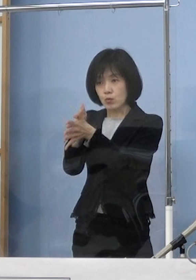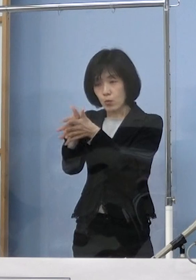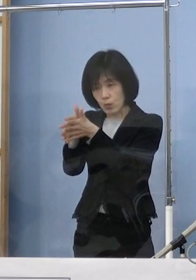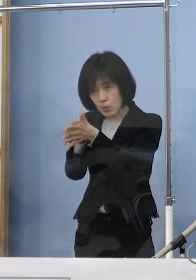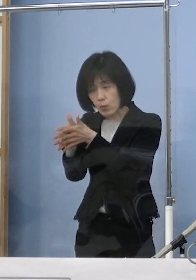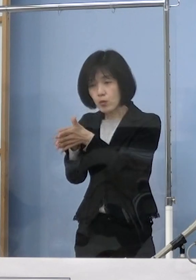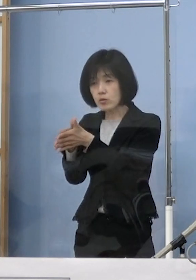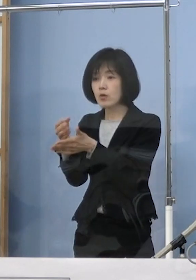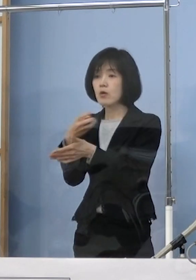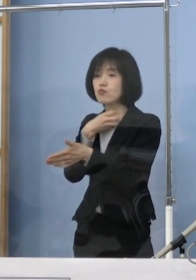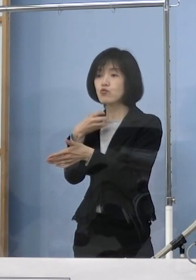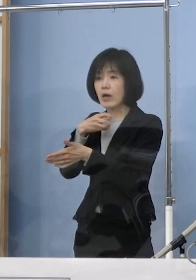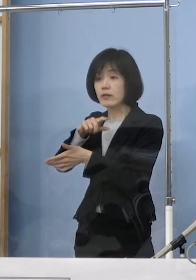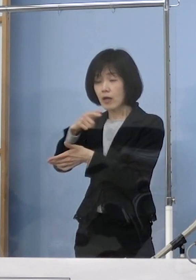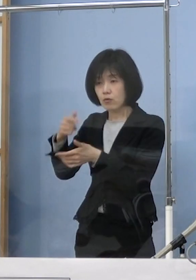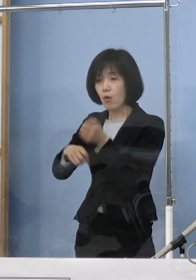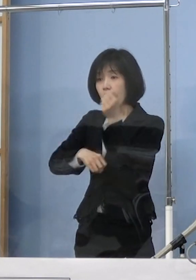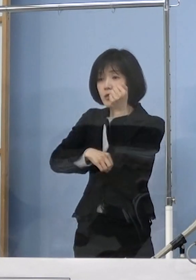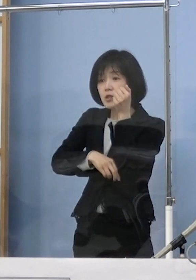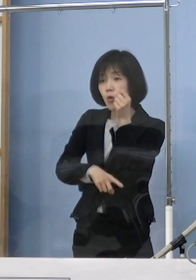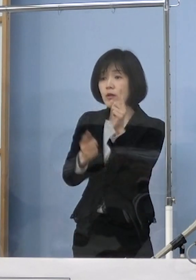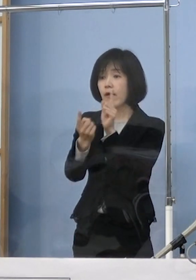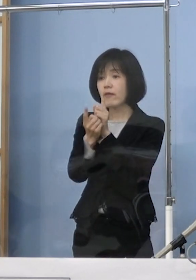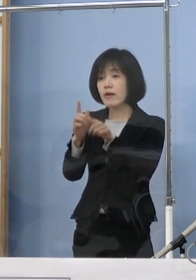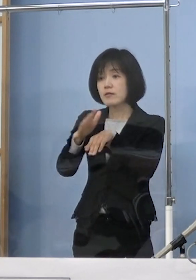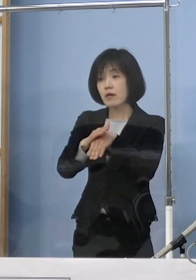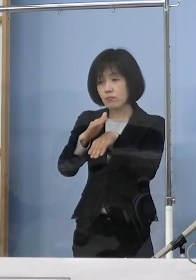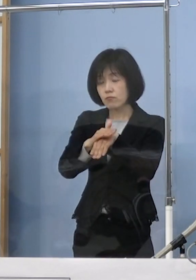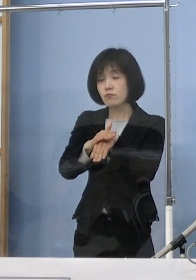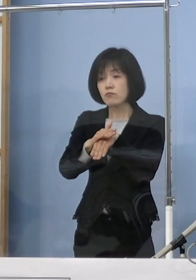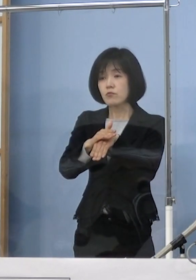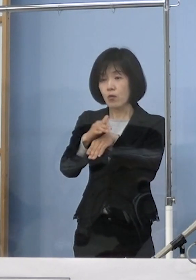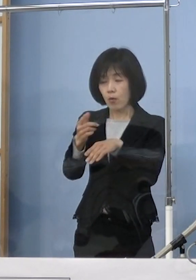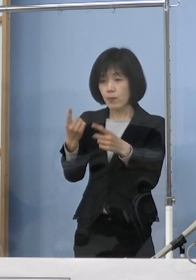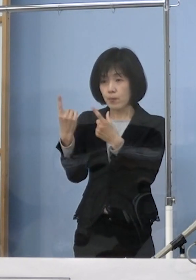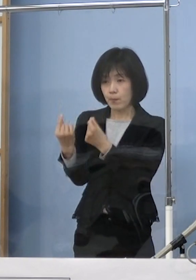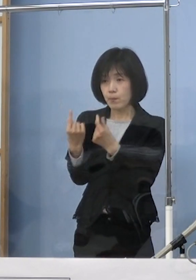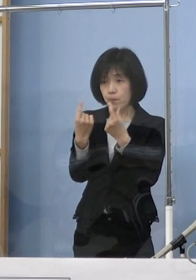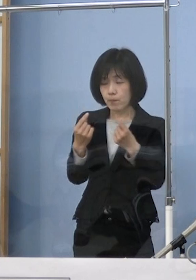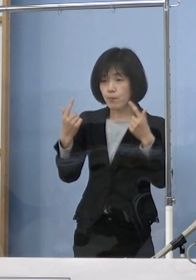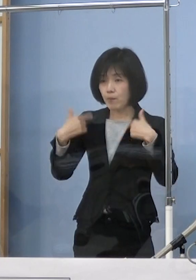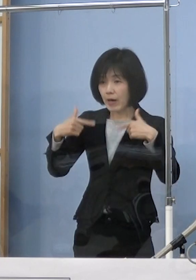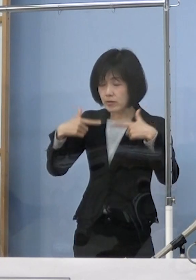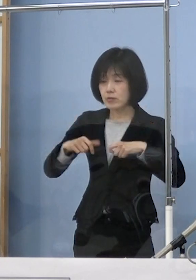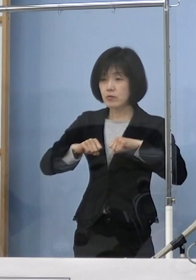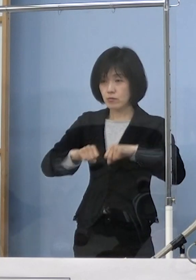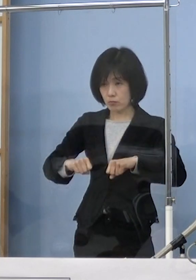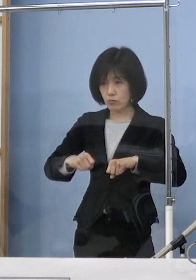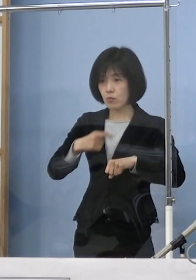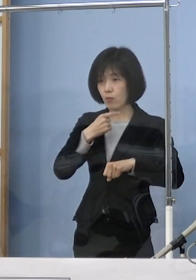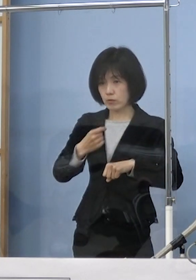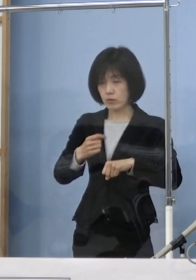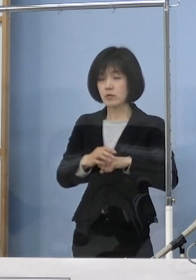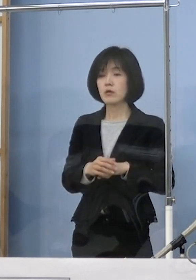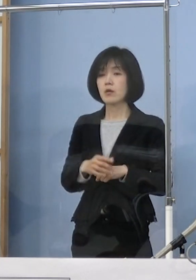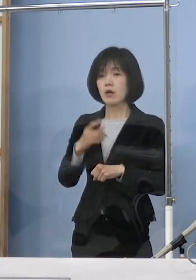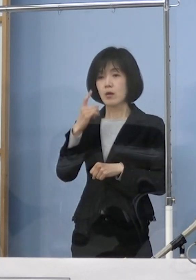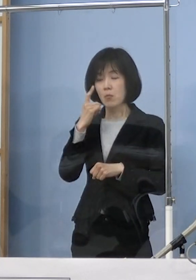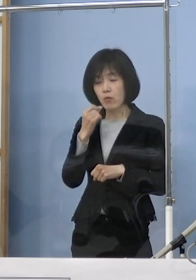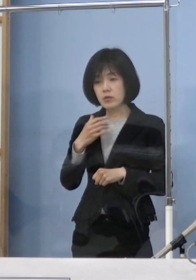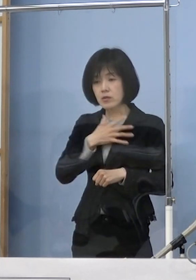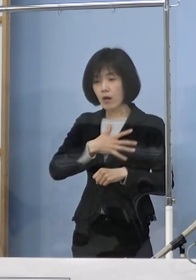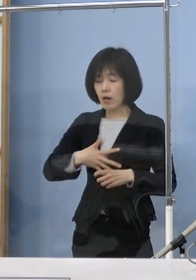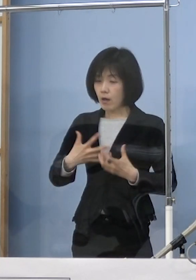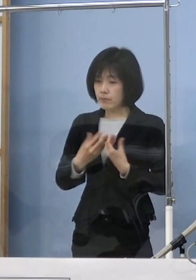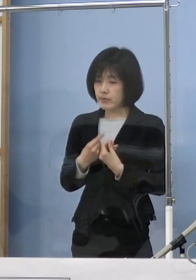励行など、基本的な感染防止対策、徹底をしていただくとともに、もし体調が